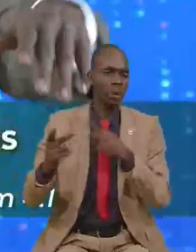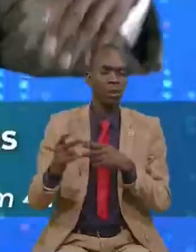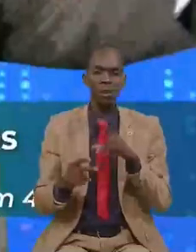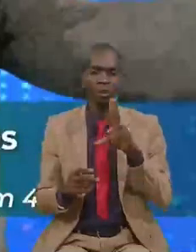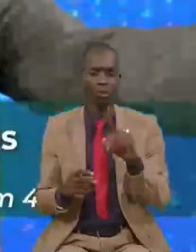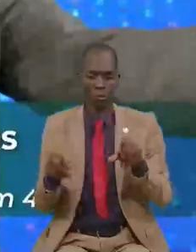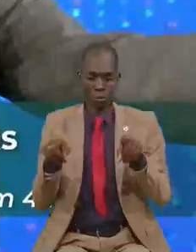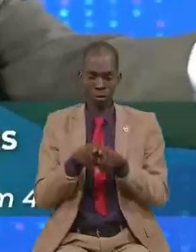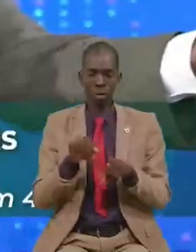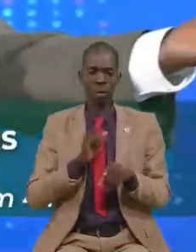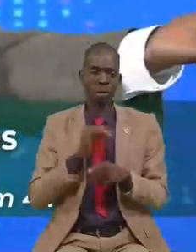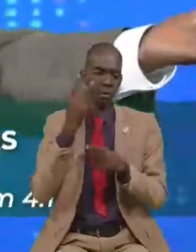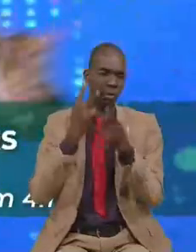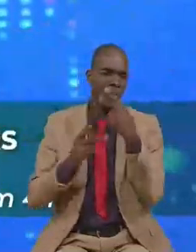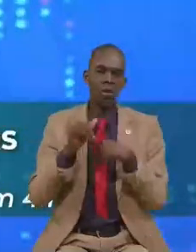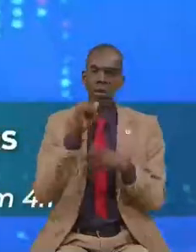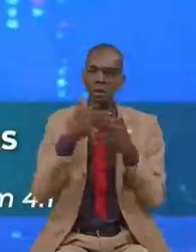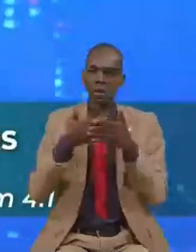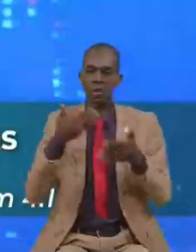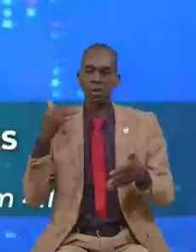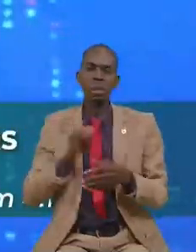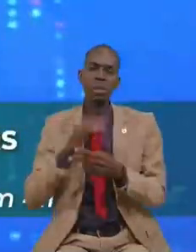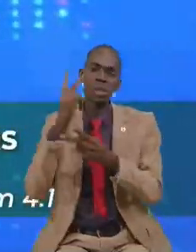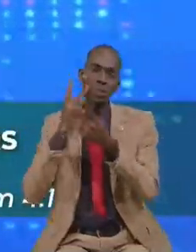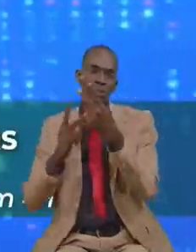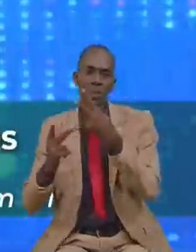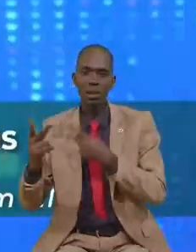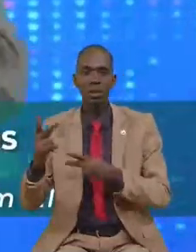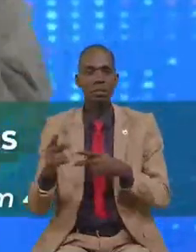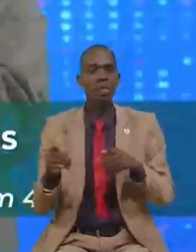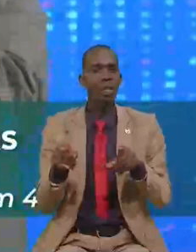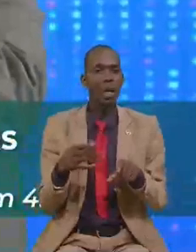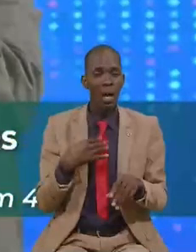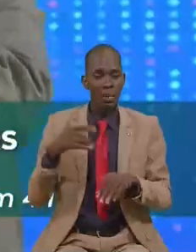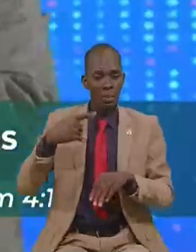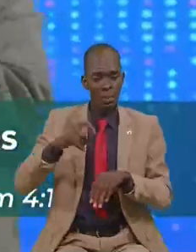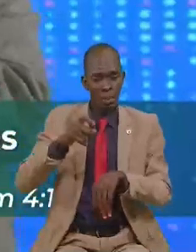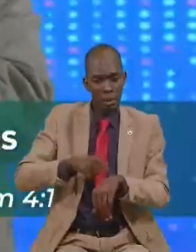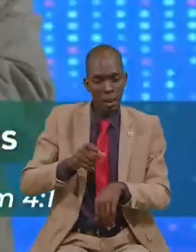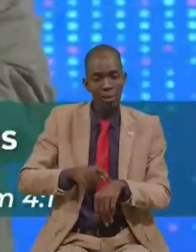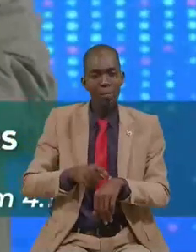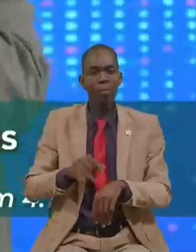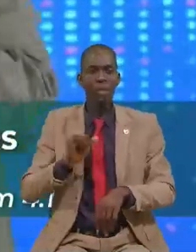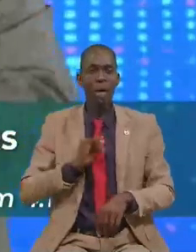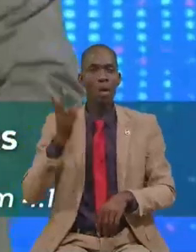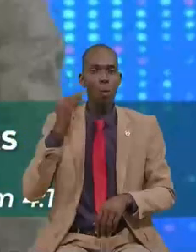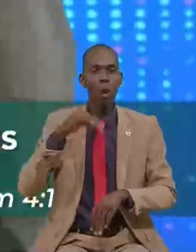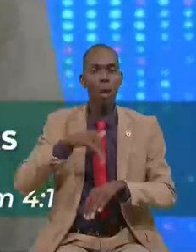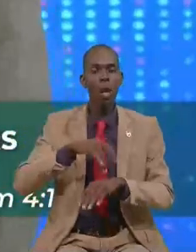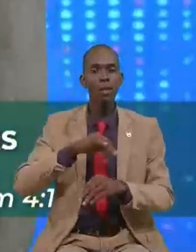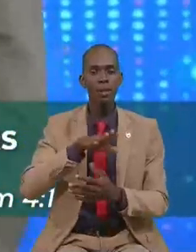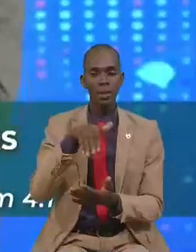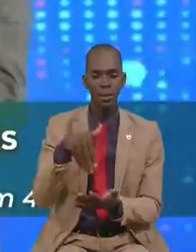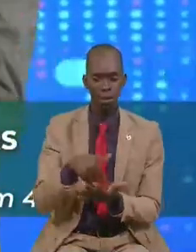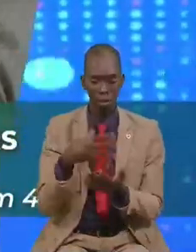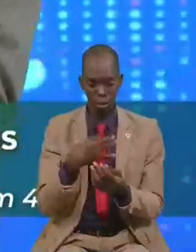prophétisais, pas avant que je ne prophétise, et au moment, j'étais au centre de